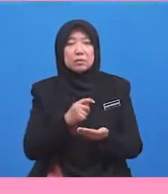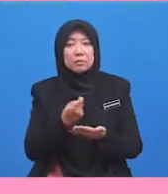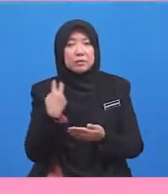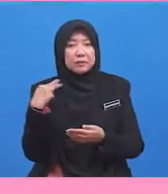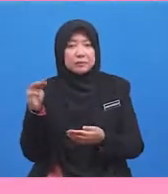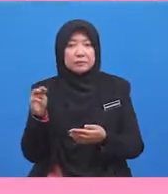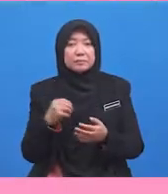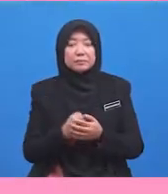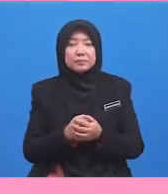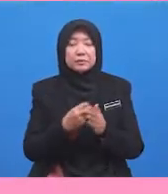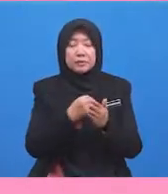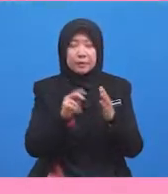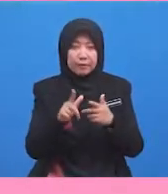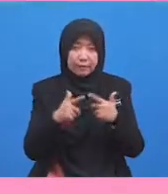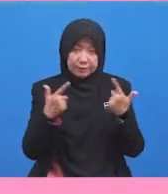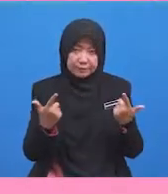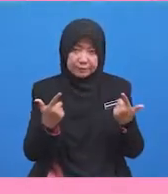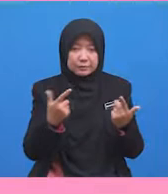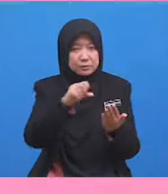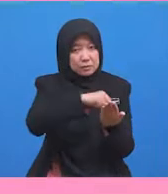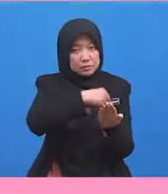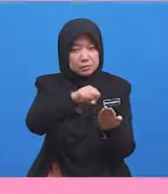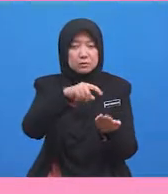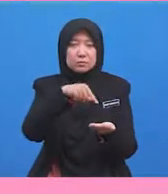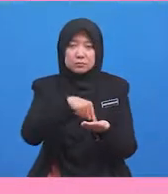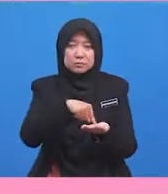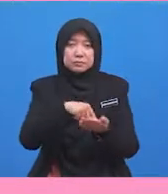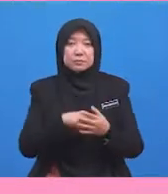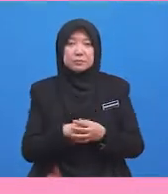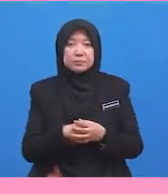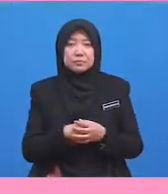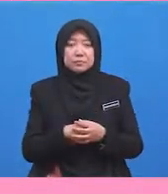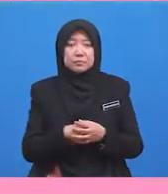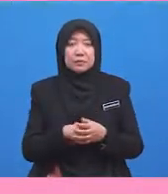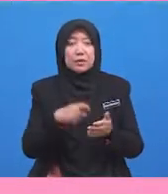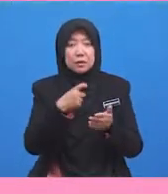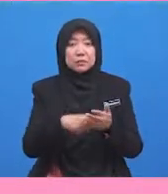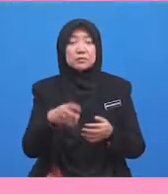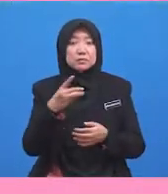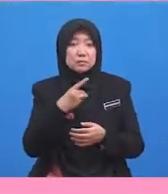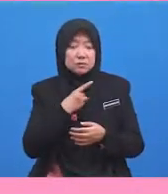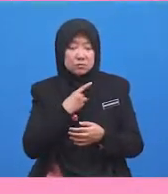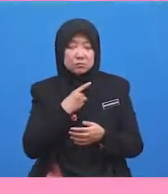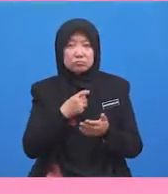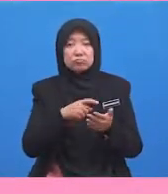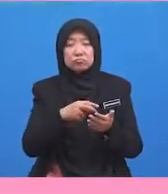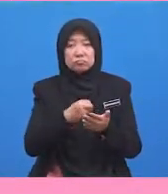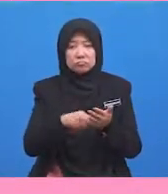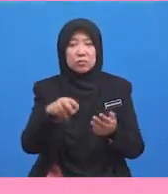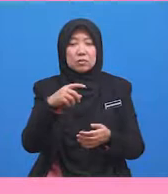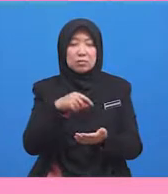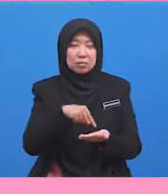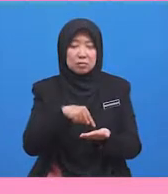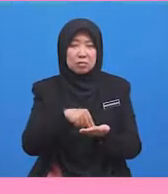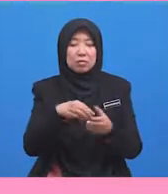nilai lain yang terdapat dalam saja tersebut ialah nilai harga diri nilai ini dapat dilihat